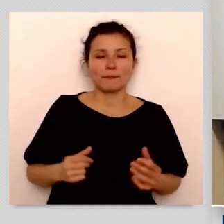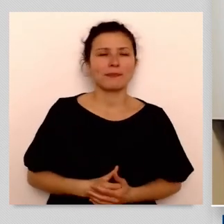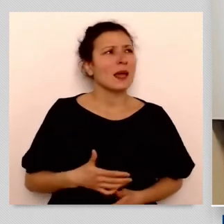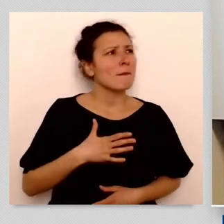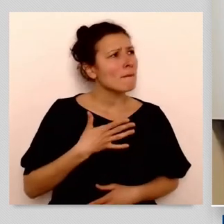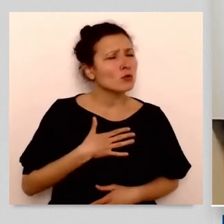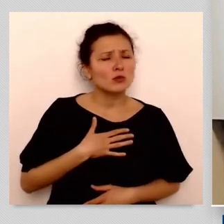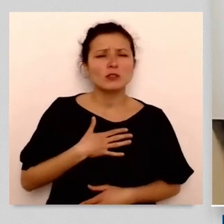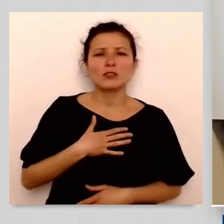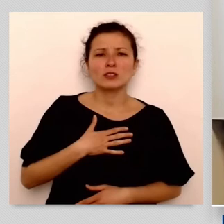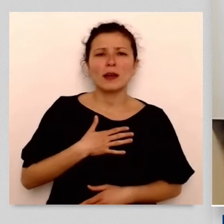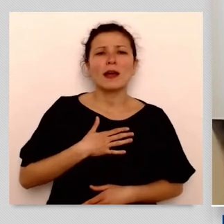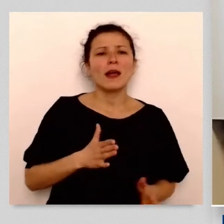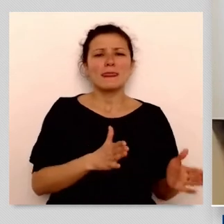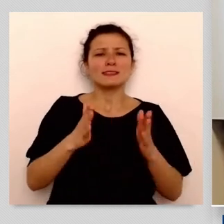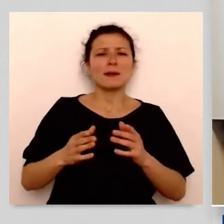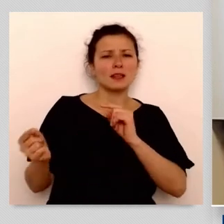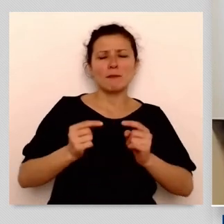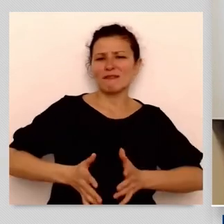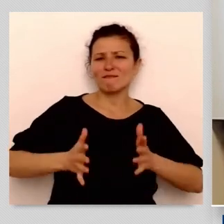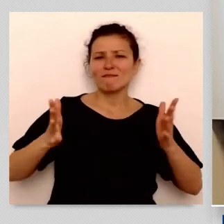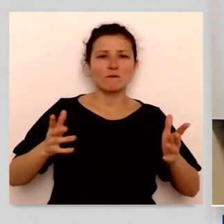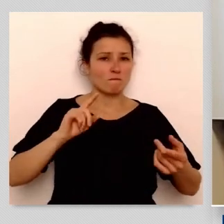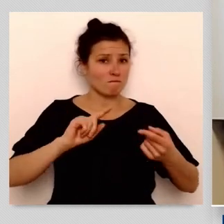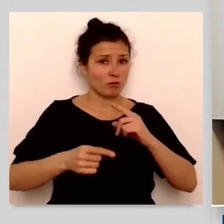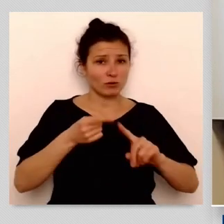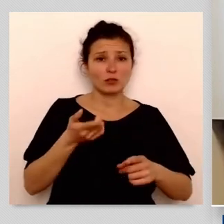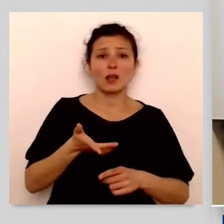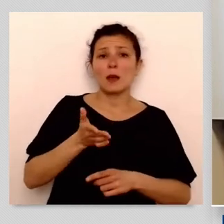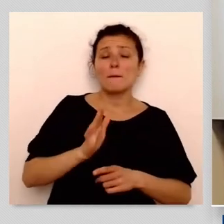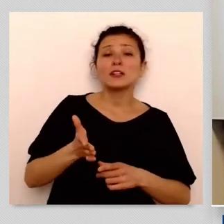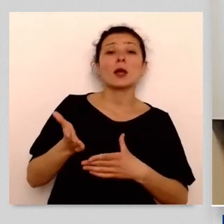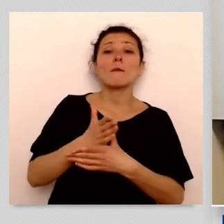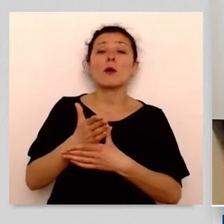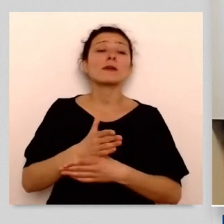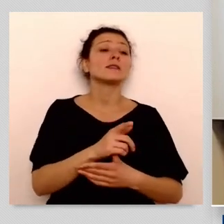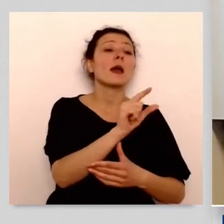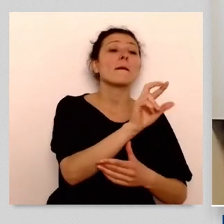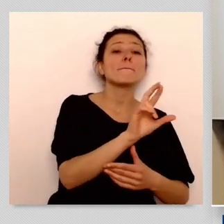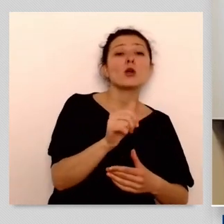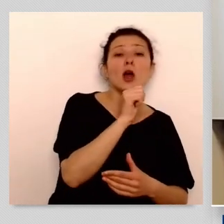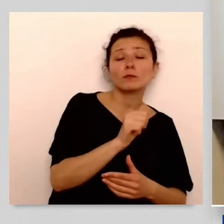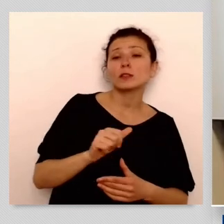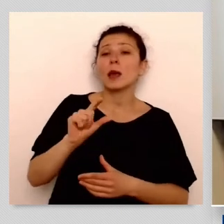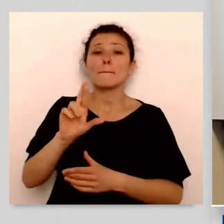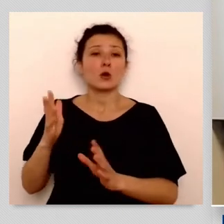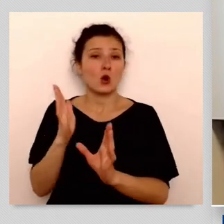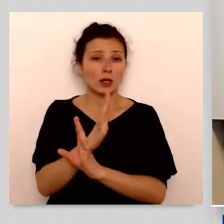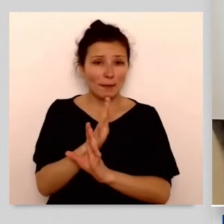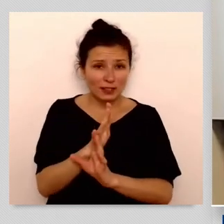kolejna wielka debata polityczna będzie właśnie pomiędzy proeuropejskimi i proklimatycznymi partiami